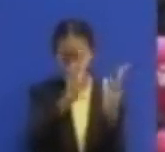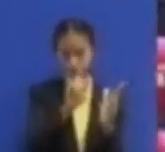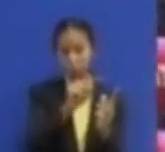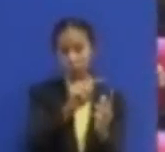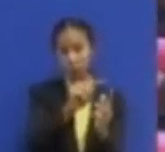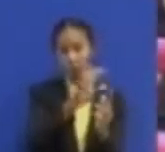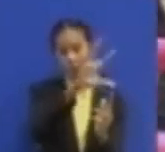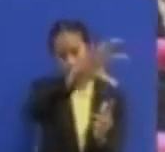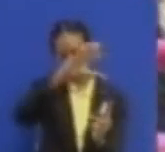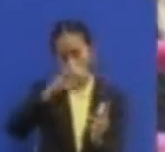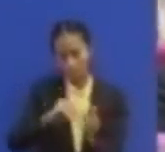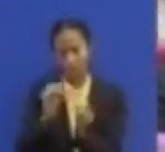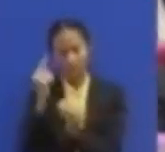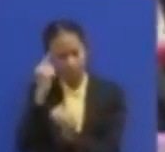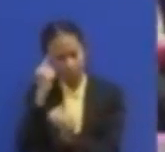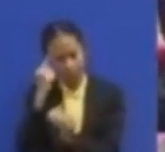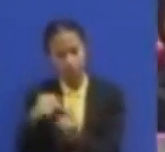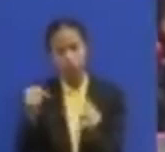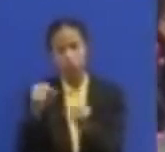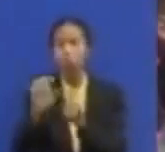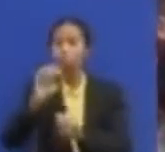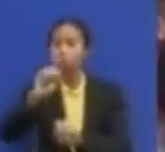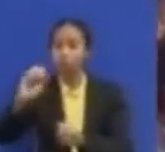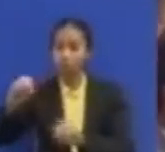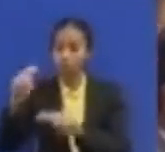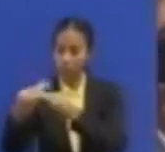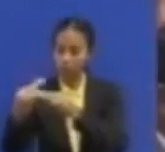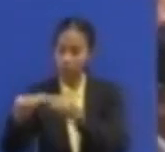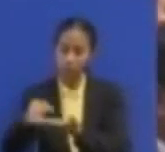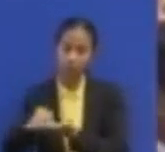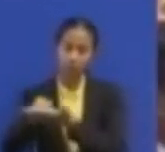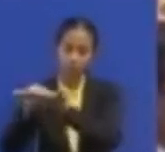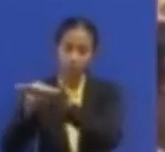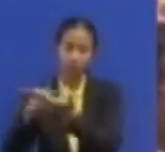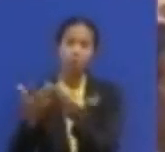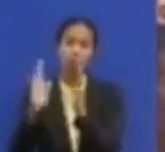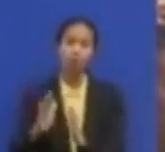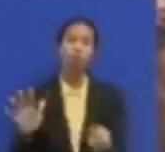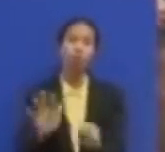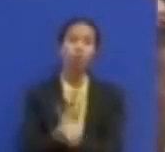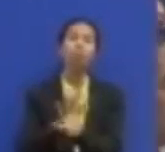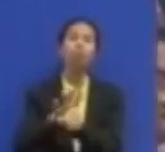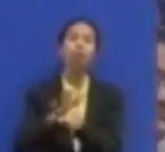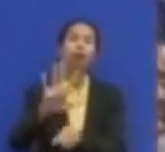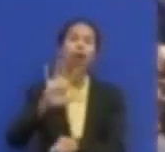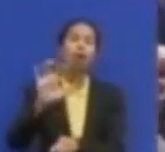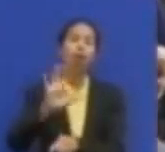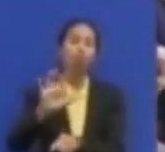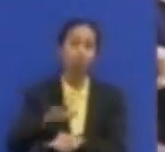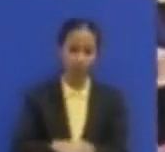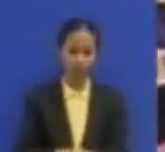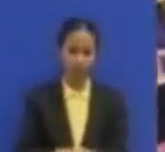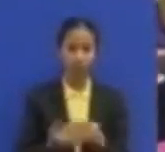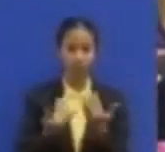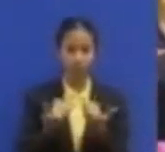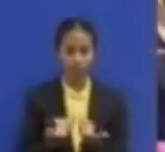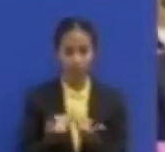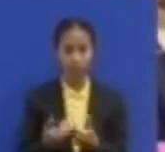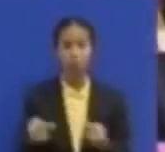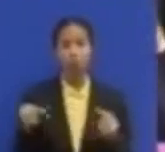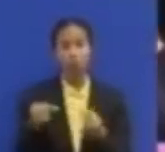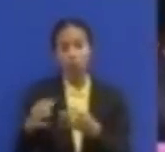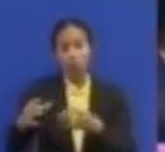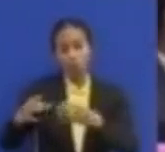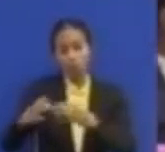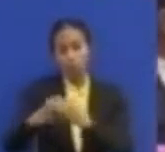าคำนวณส.ส.บัญชีรายชื่อก็จะครบทั้ง500ท่าน ใช่ค่ะอ ย่างภาพนะครับก็จะเป็นส่วนของพรรคภูมิใจไทยท่านส.ส.